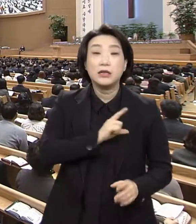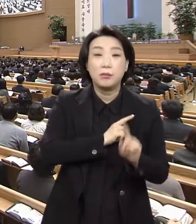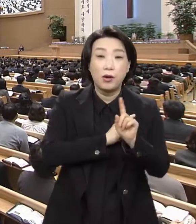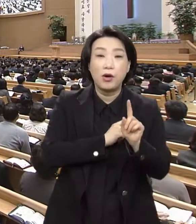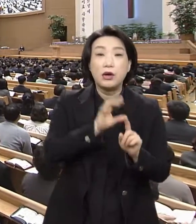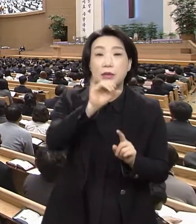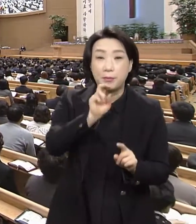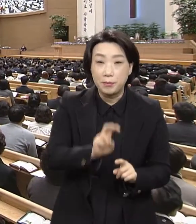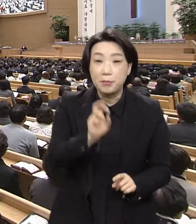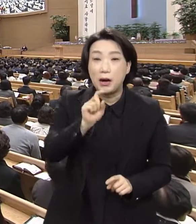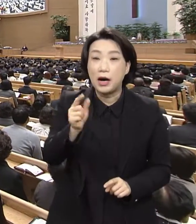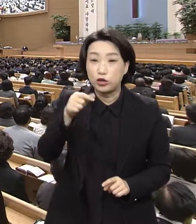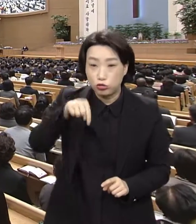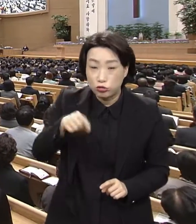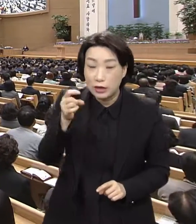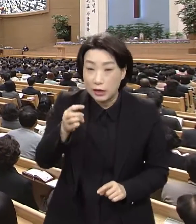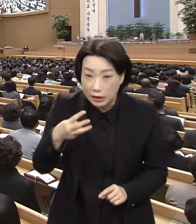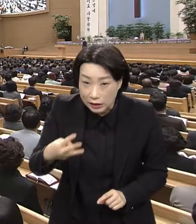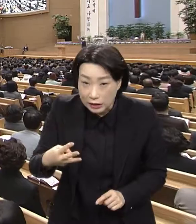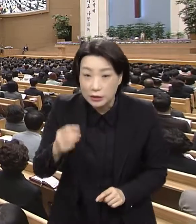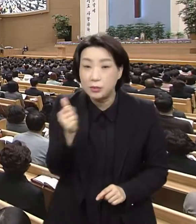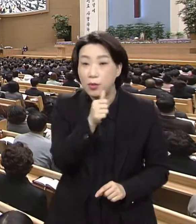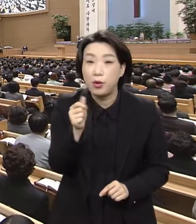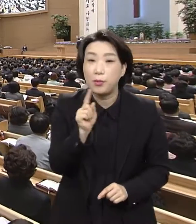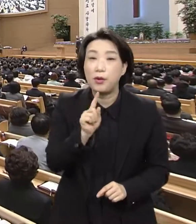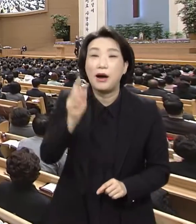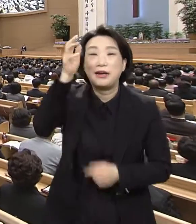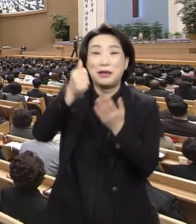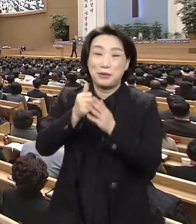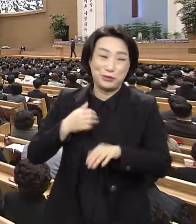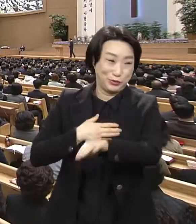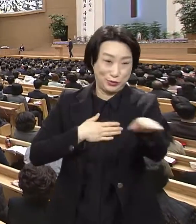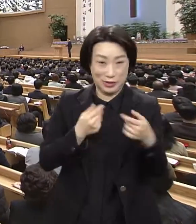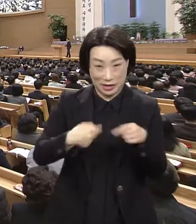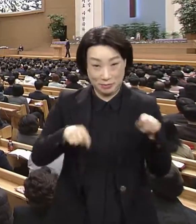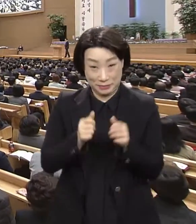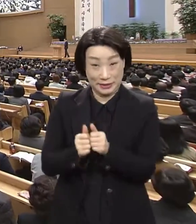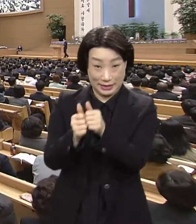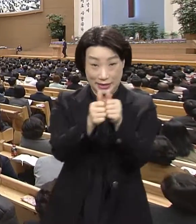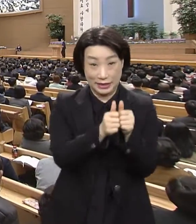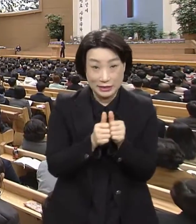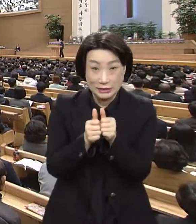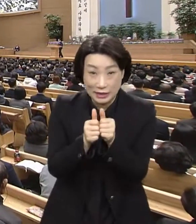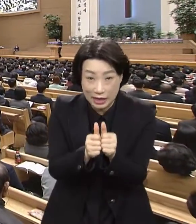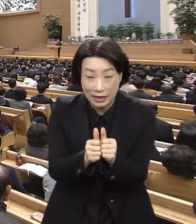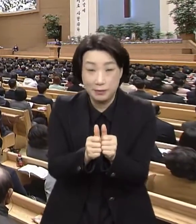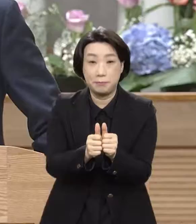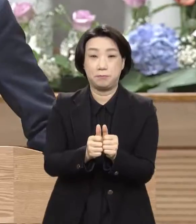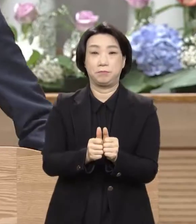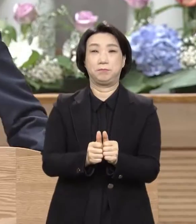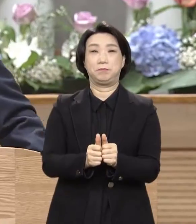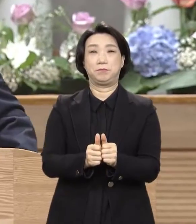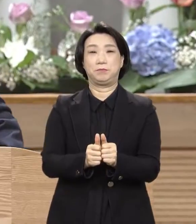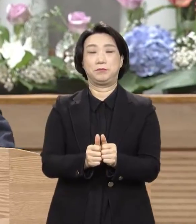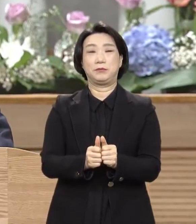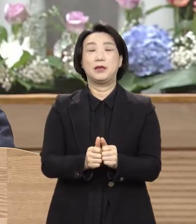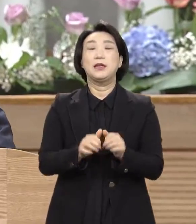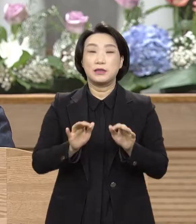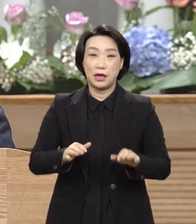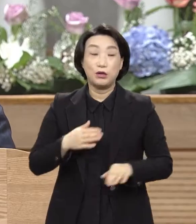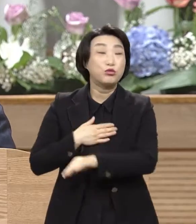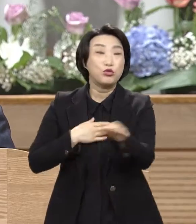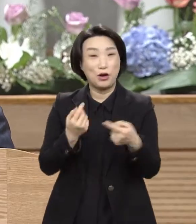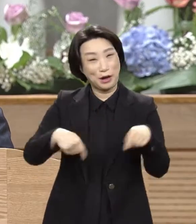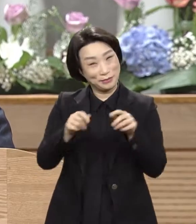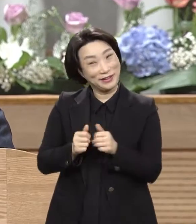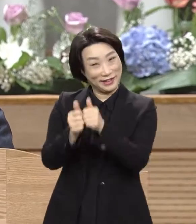이름을 임마누엘이라 하리라 하셨으니 이를 번역한즉 하나님이 우리와 함께 계시다 함이라. 자, 우리와 함께